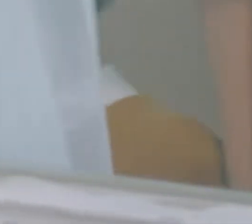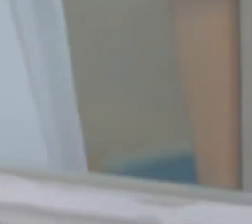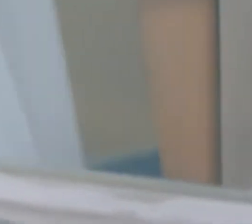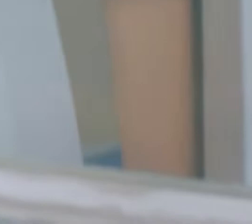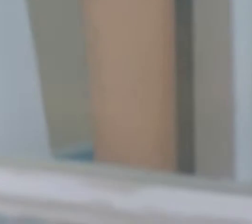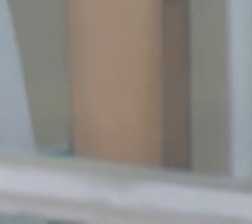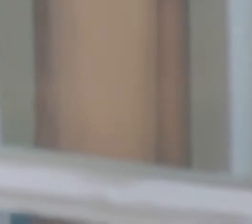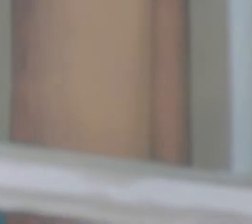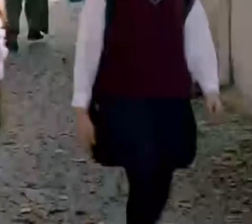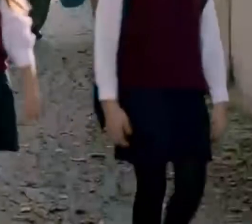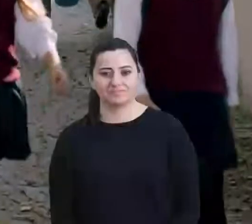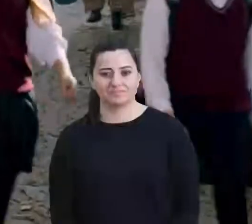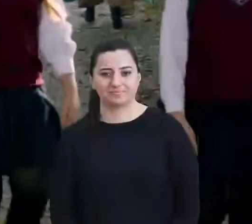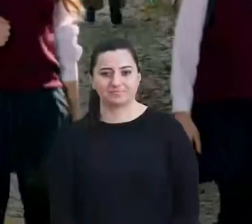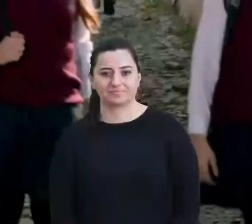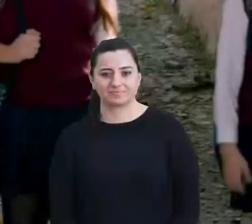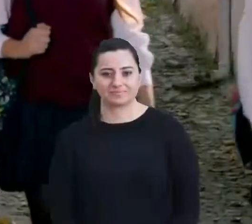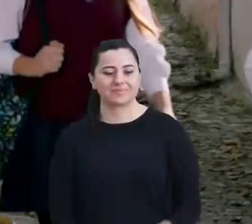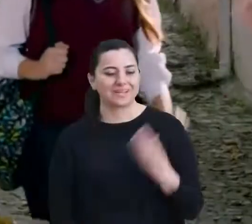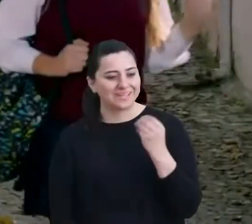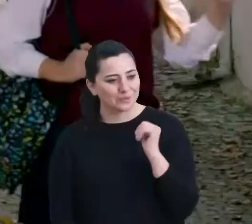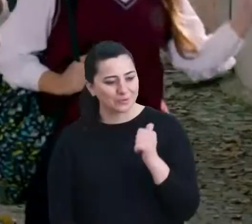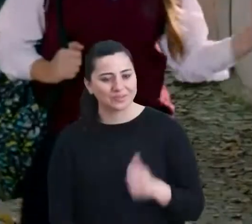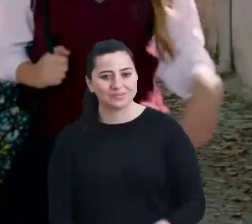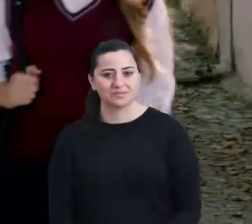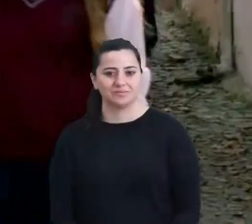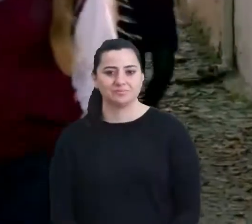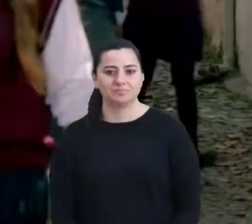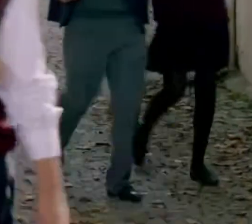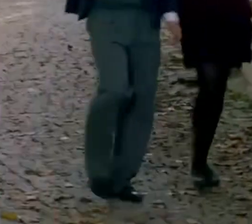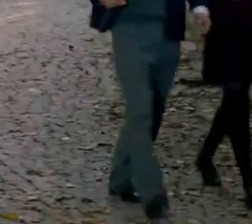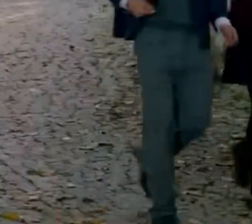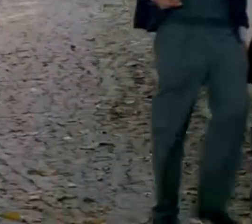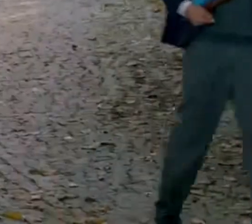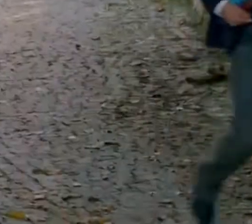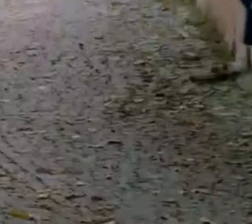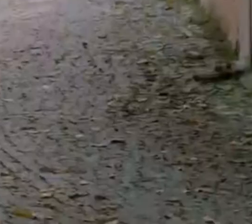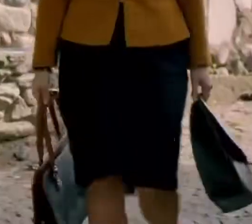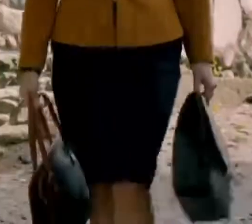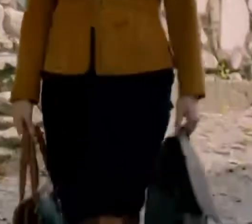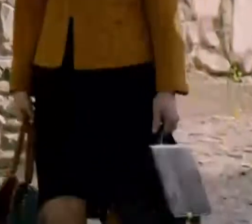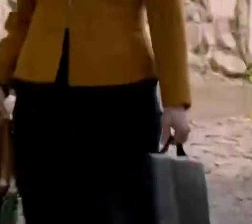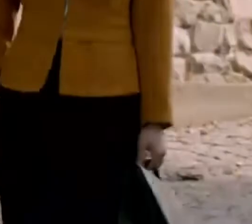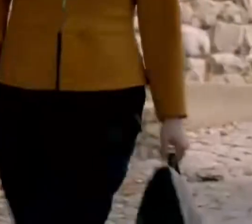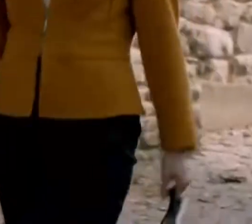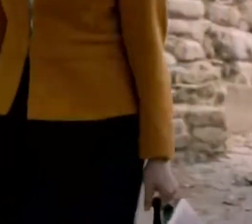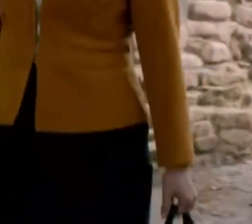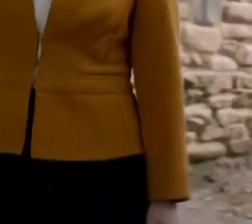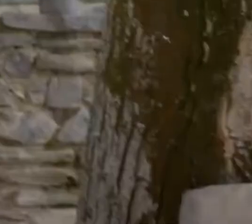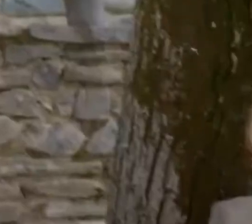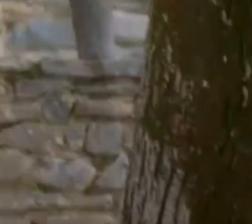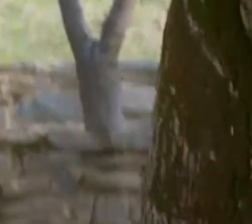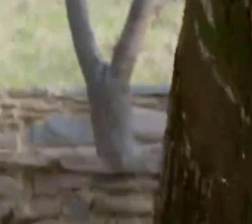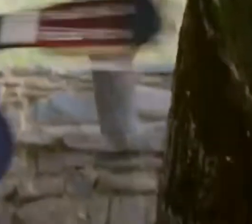Perdeyi çekti. İyi günler. Yoldan geçen kadınlara selam verip öğrencilerin arasından gülümseyerek yürürken